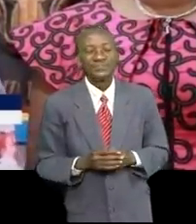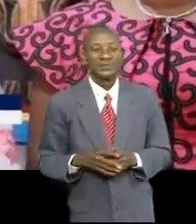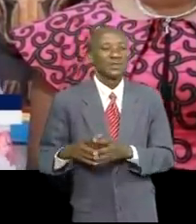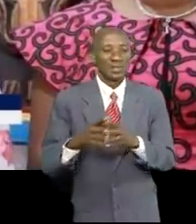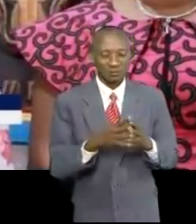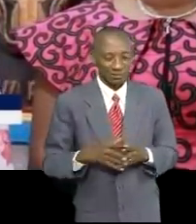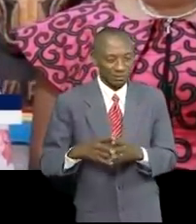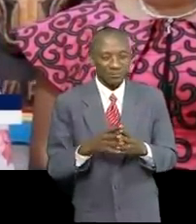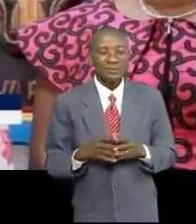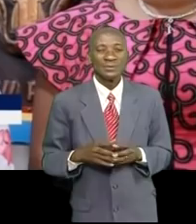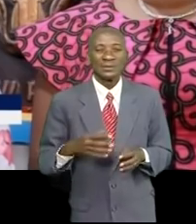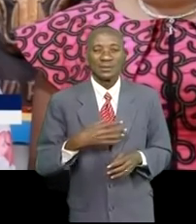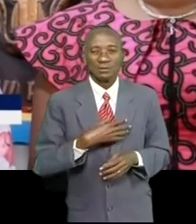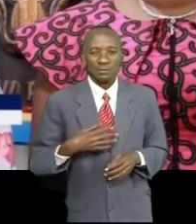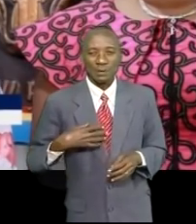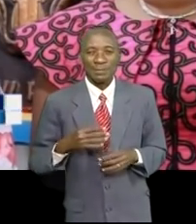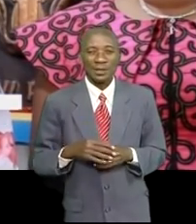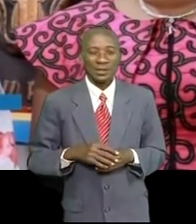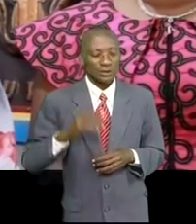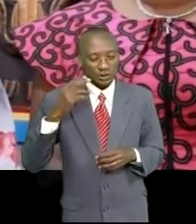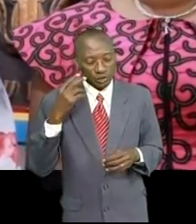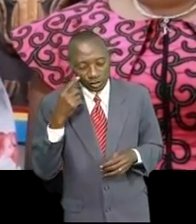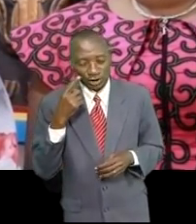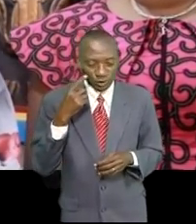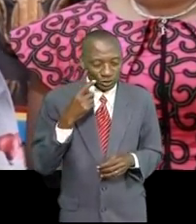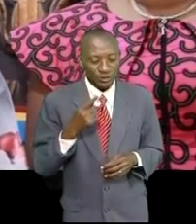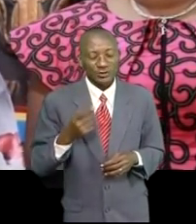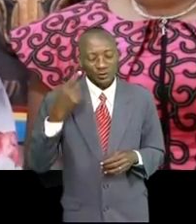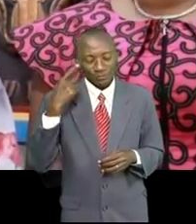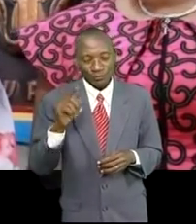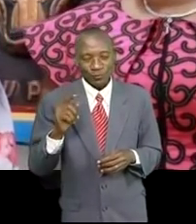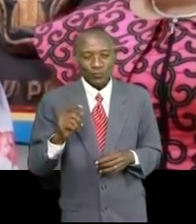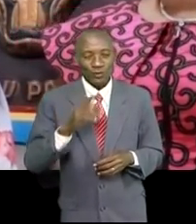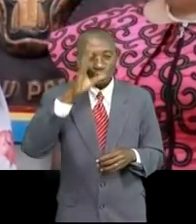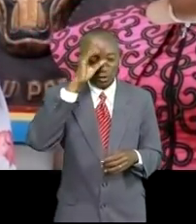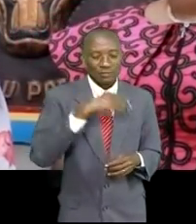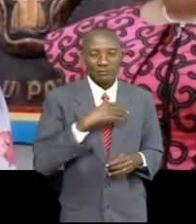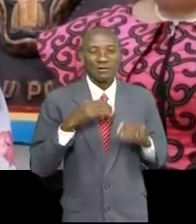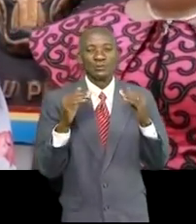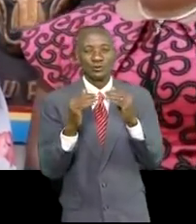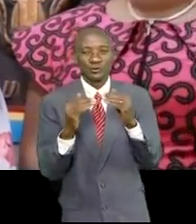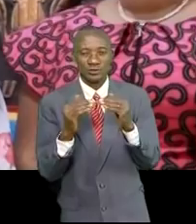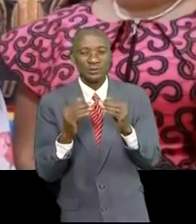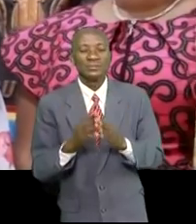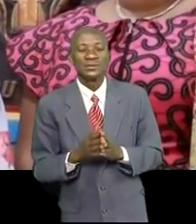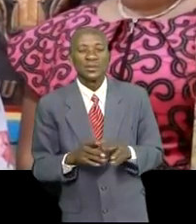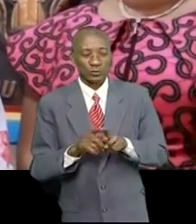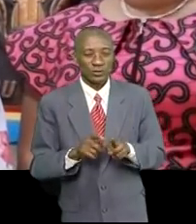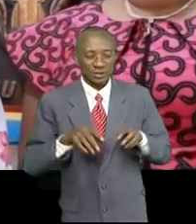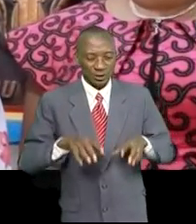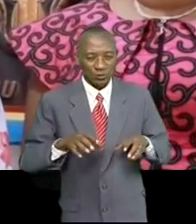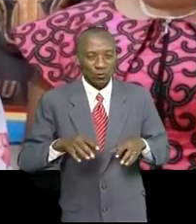qui consacrent la parité et même les engagements internationaux que la RDC a pris